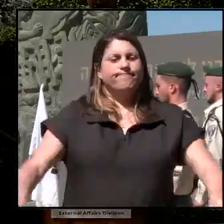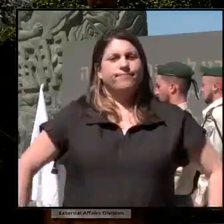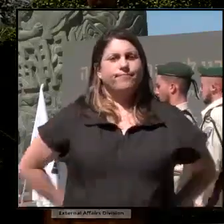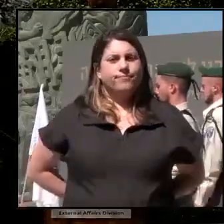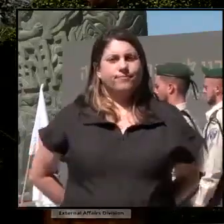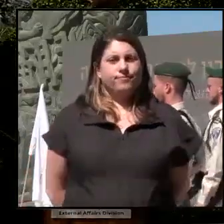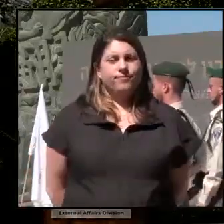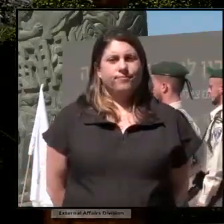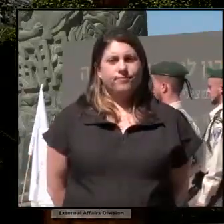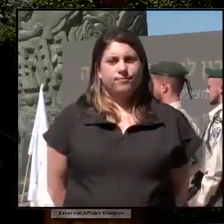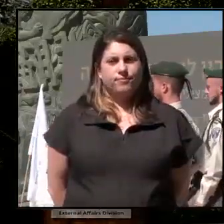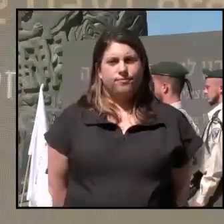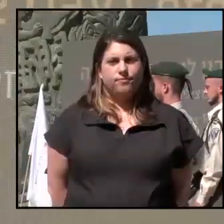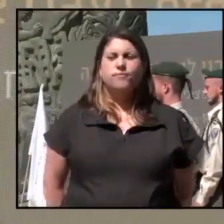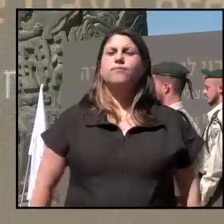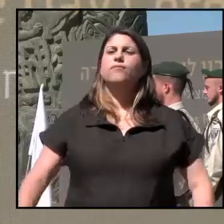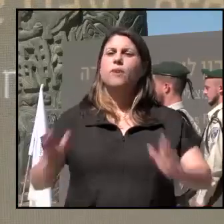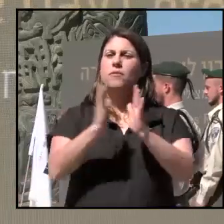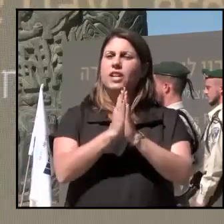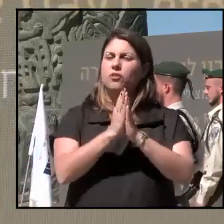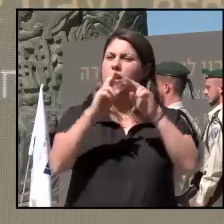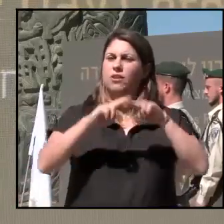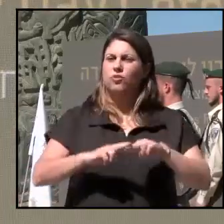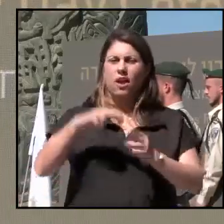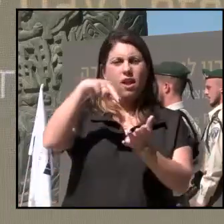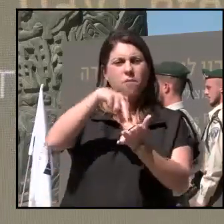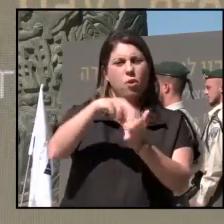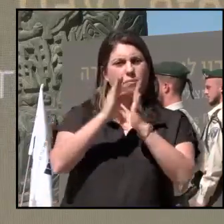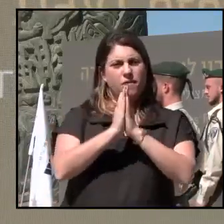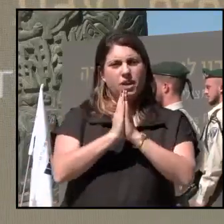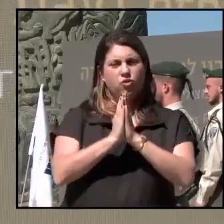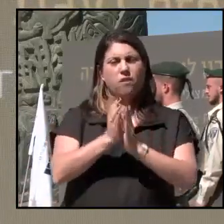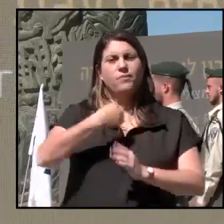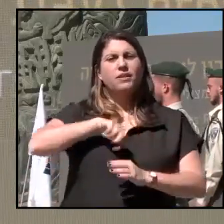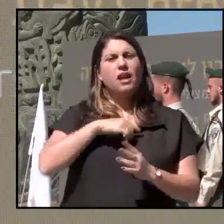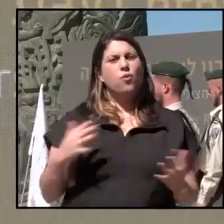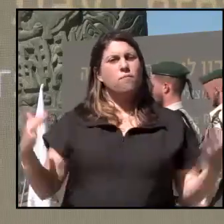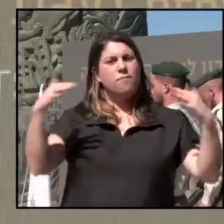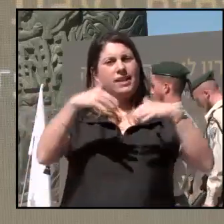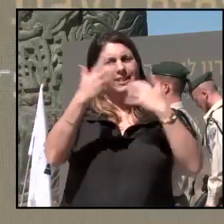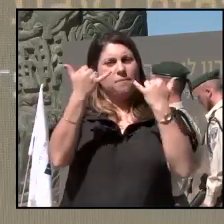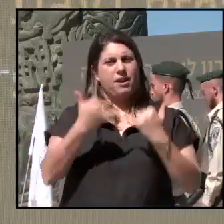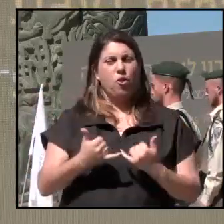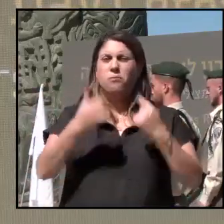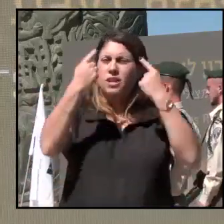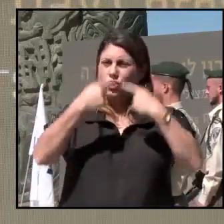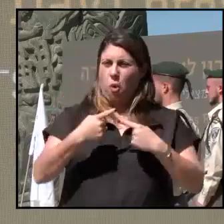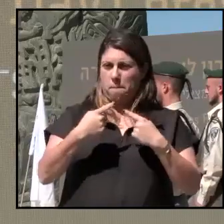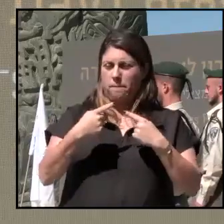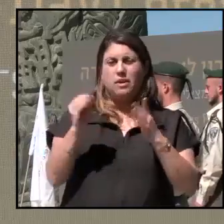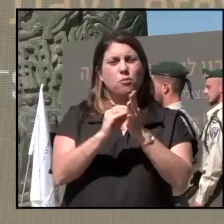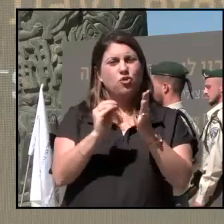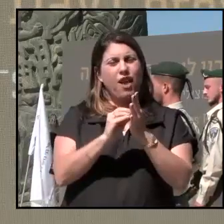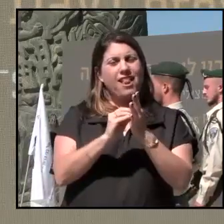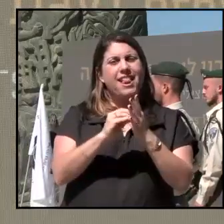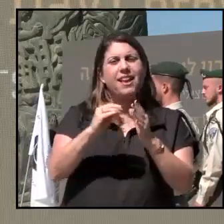יבוא לנוח. מאוד נוח. אנא יישארו לעמוד. אנו מתכנסים ביום זה כדי לקיים את